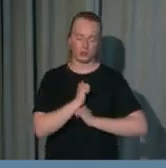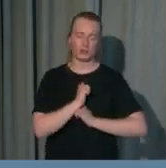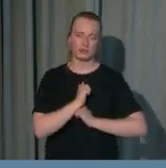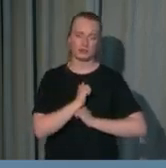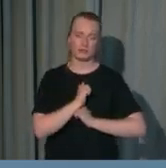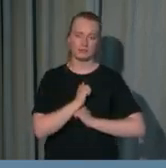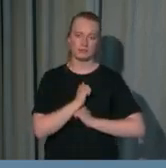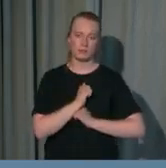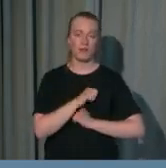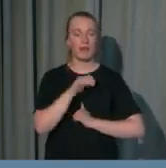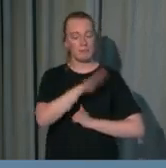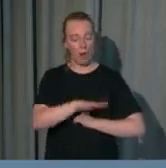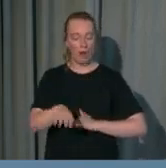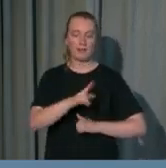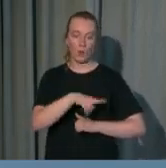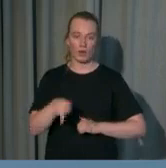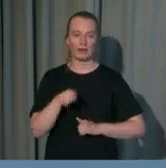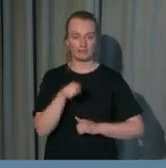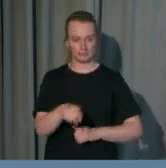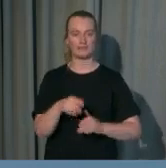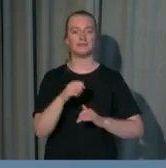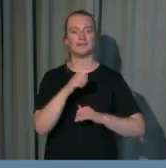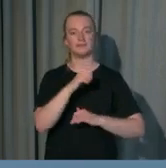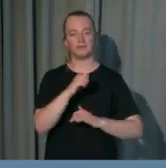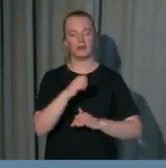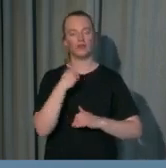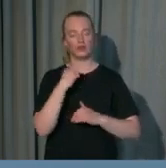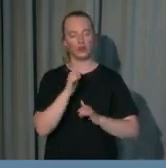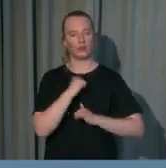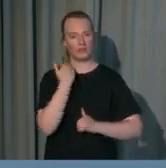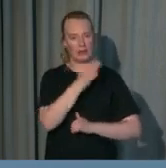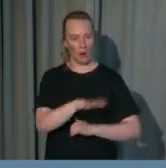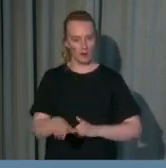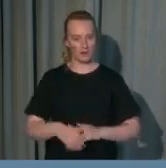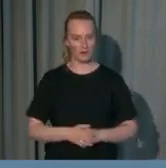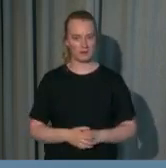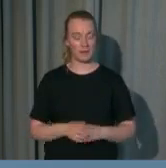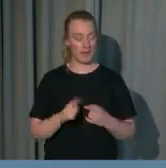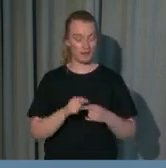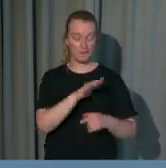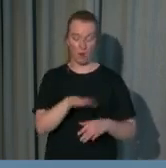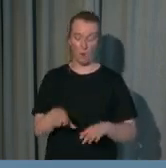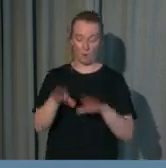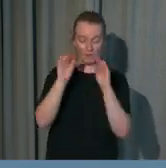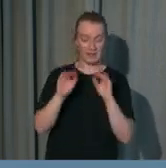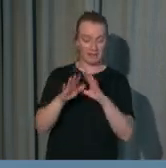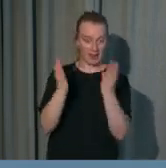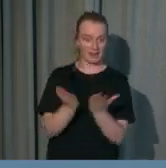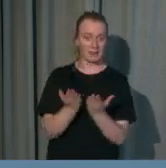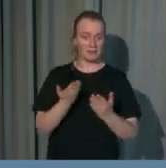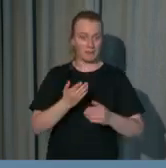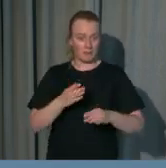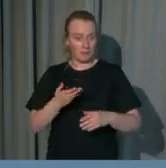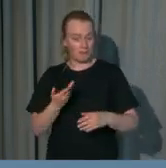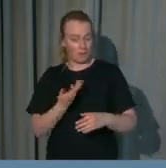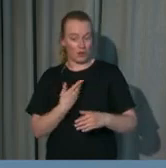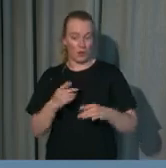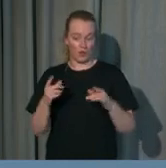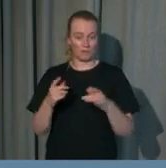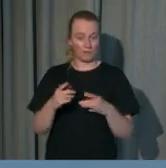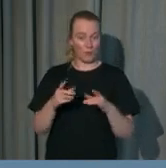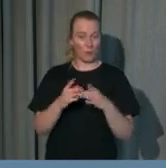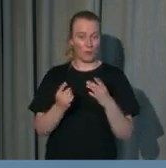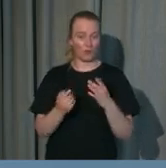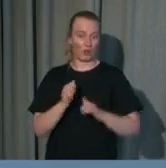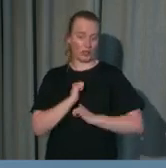Norge. Men det også, som alle barn får med seg, en verden hvor det skjer mye som ikke bra, som ikke trygt. Men vi